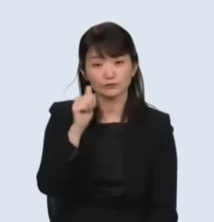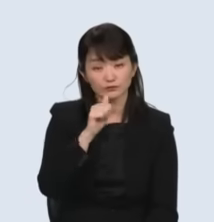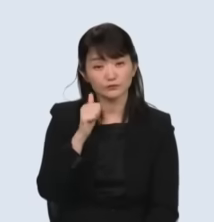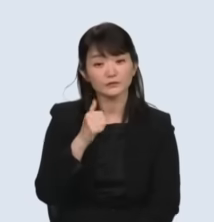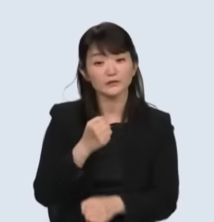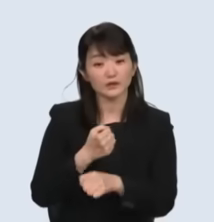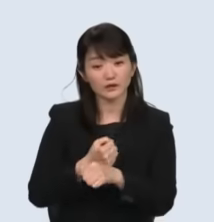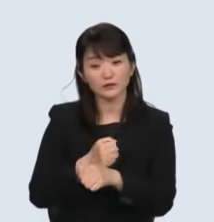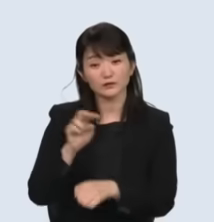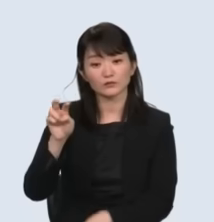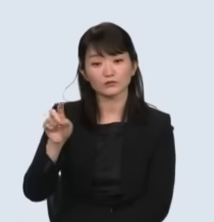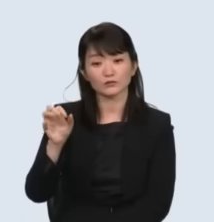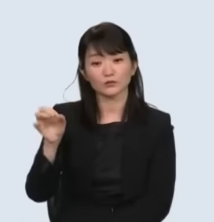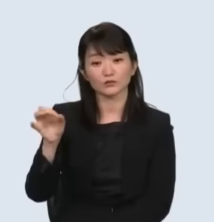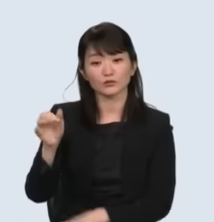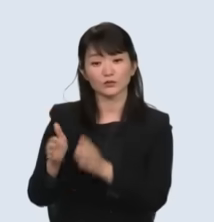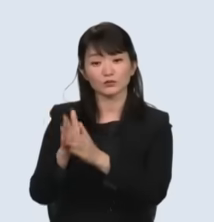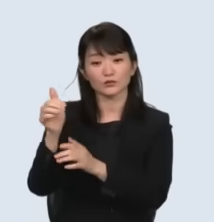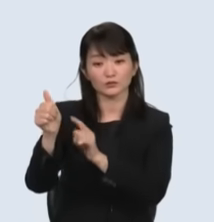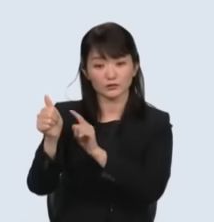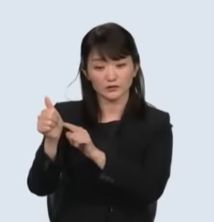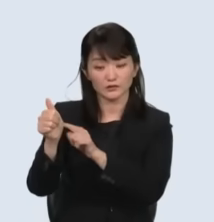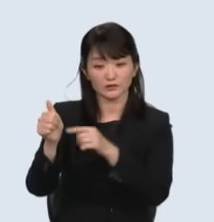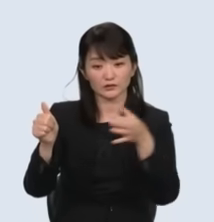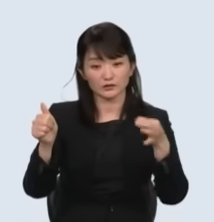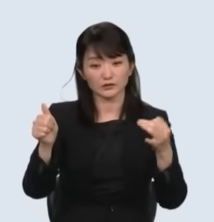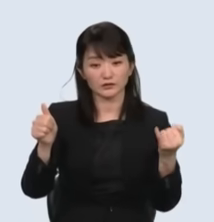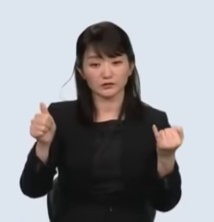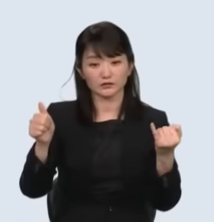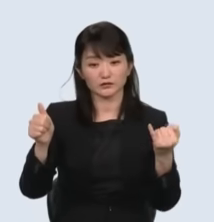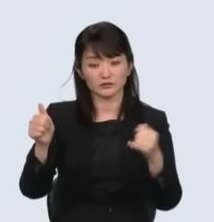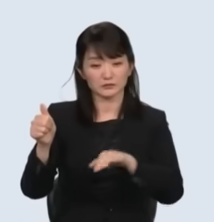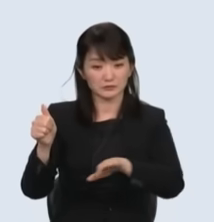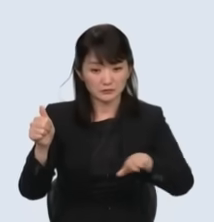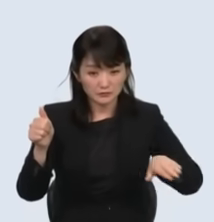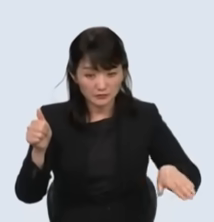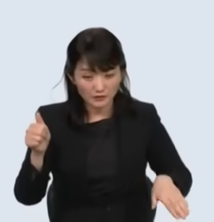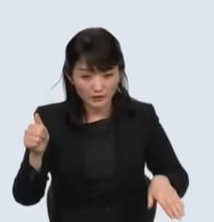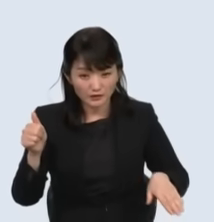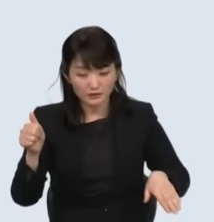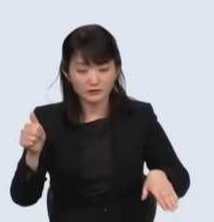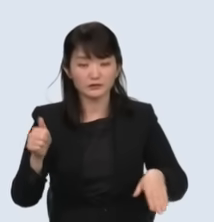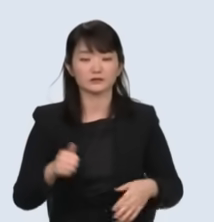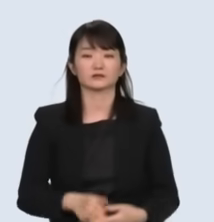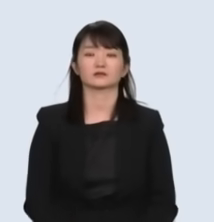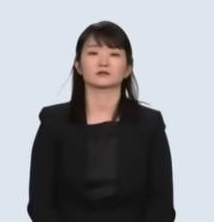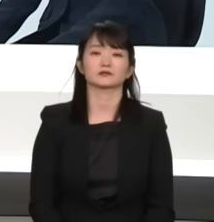해주면 명태균 본부장 같은 경우는 이제 김영선이 빠지게끔 문박을 줘서,